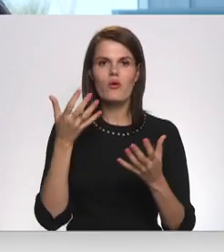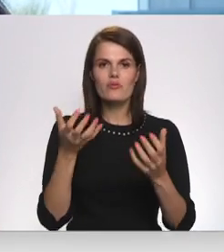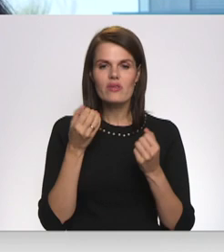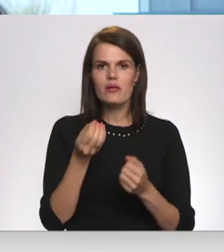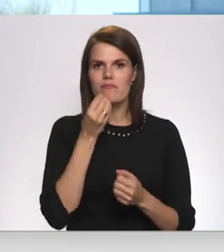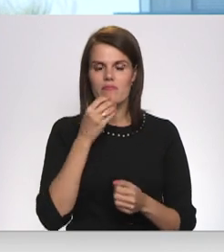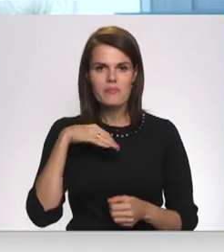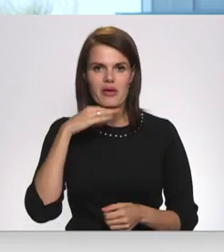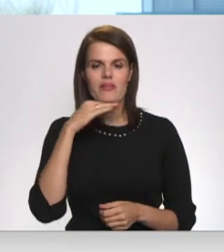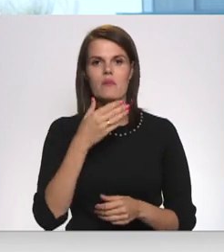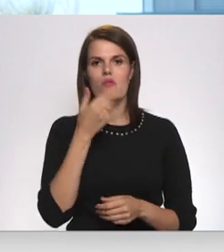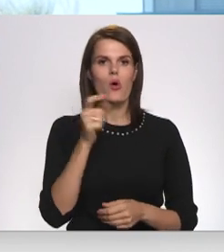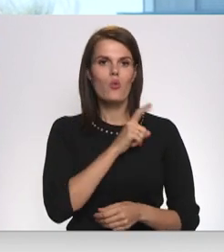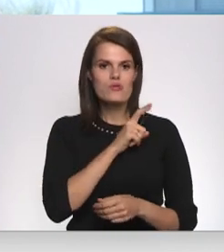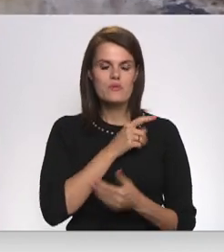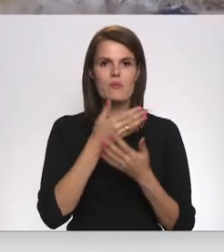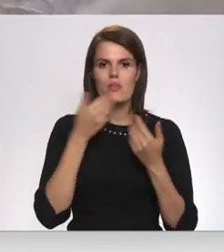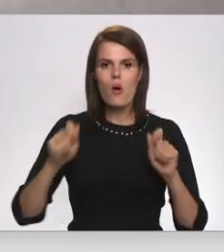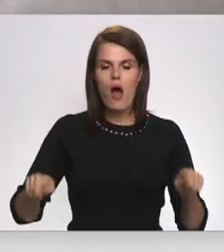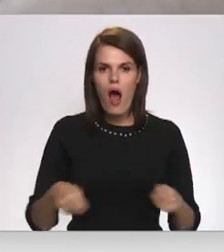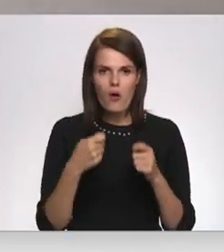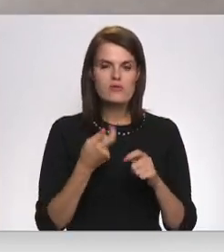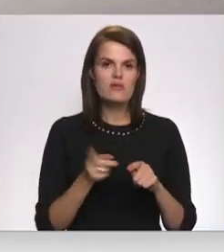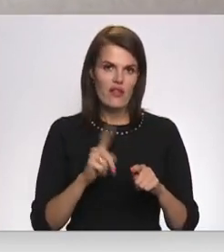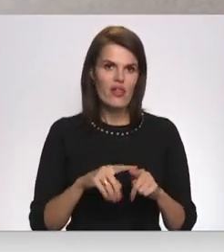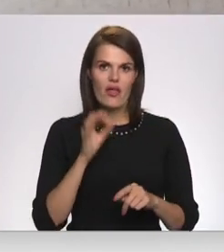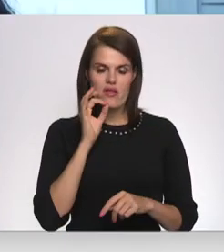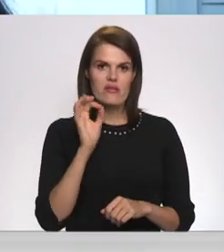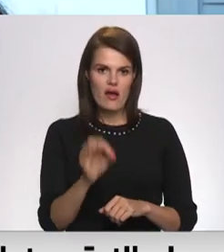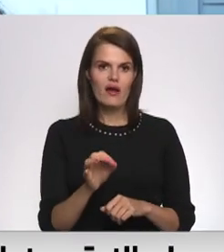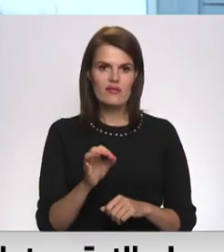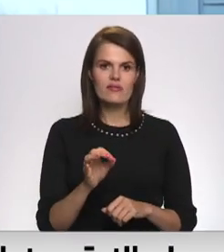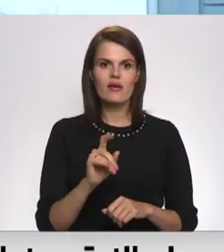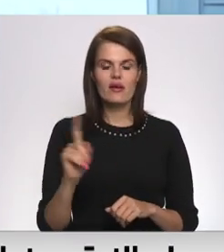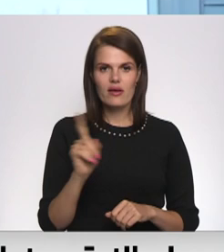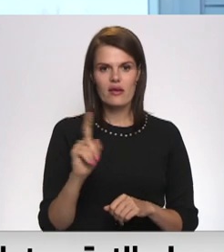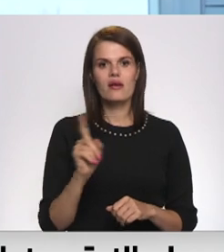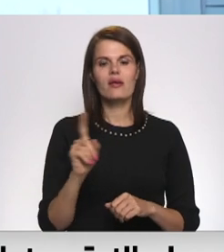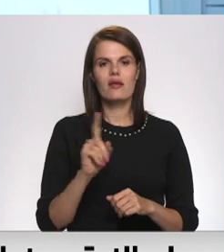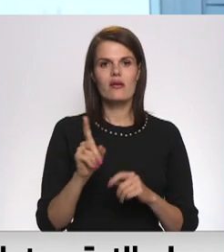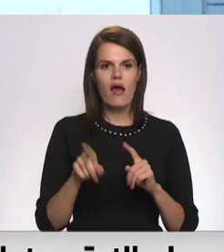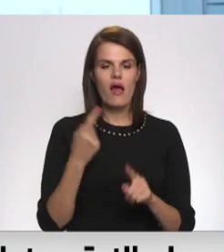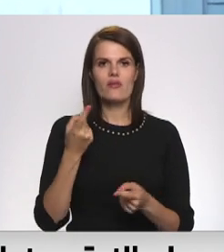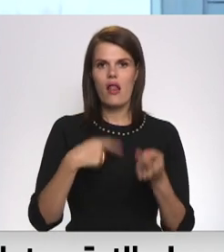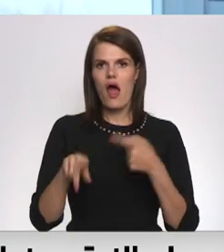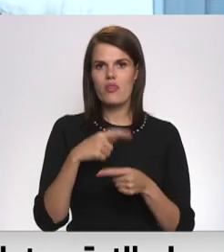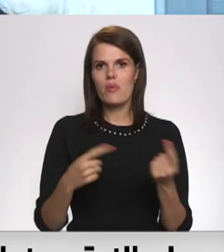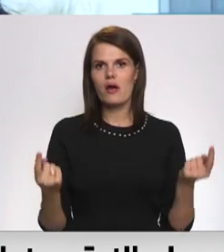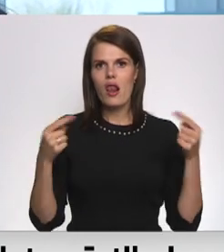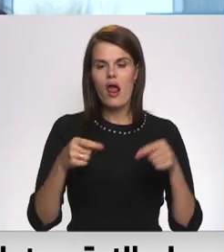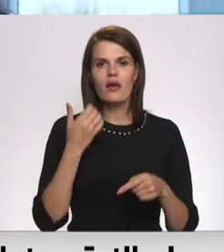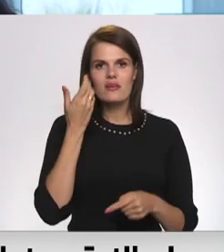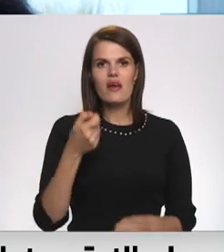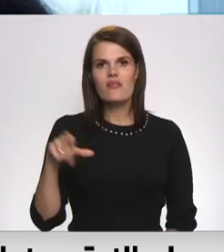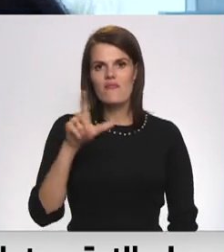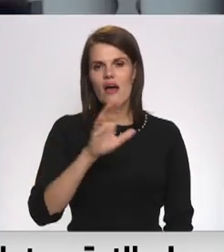pietiekamu uzmanību, pietiekamu audzināšanu. Tad jāteic, ka ir atkal atgriezies tas laiks, kad ir vairāk šie